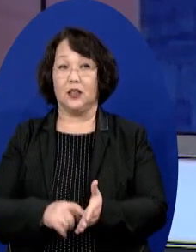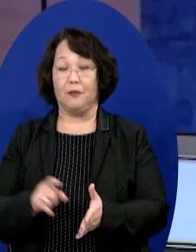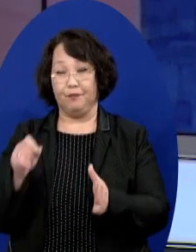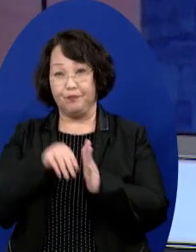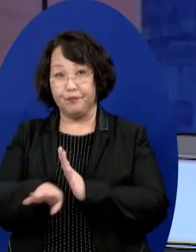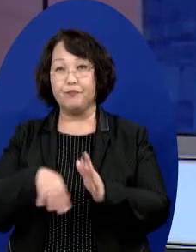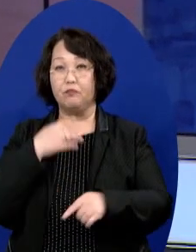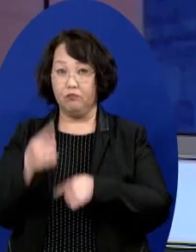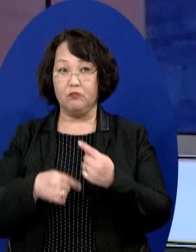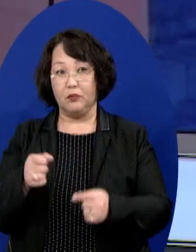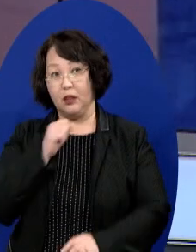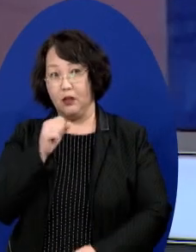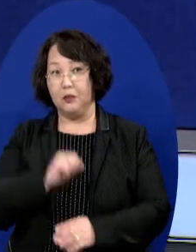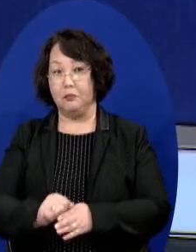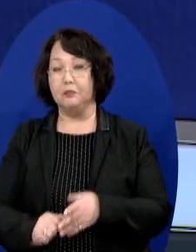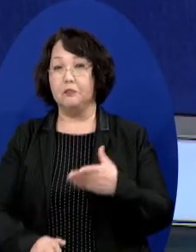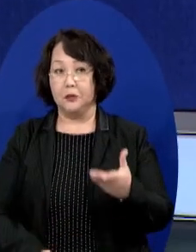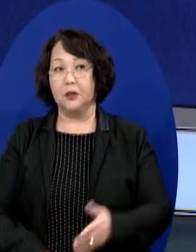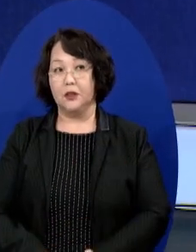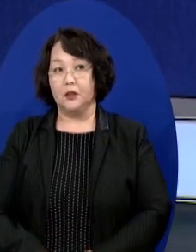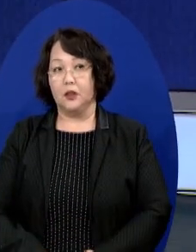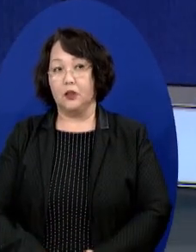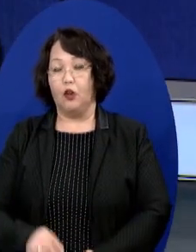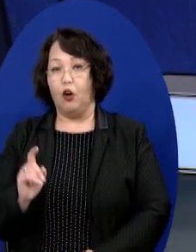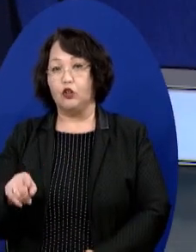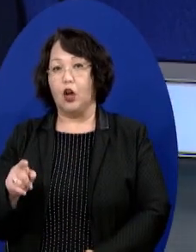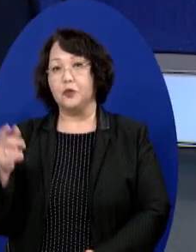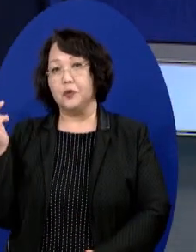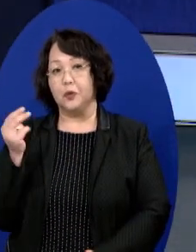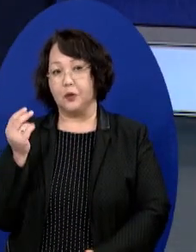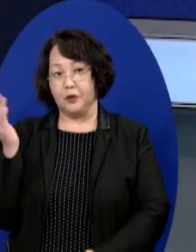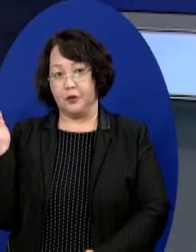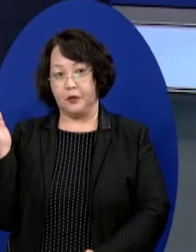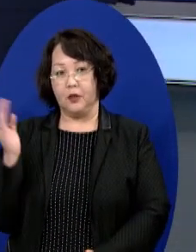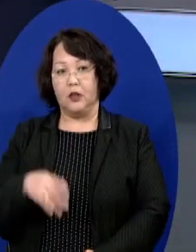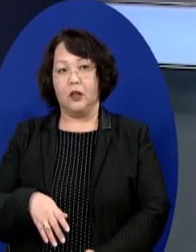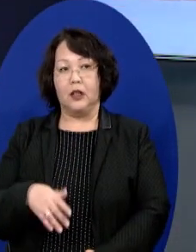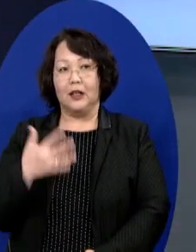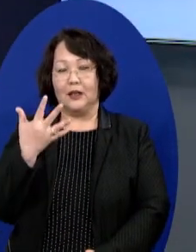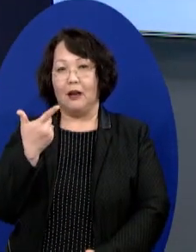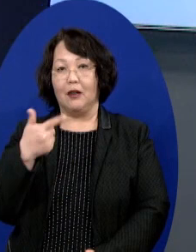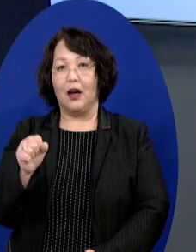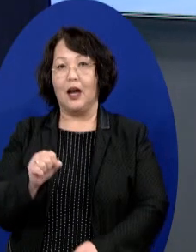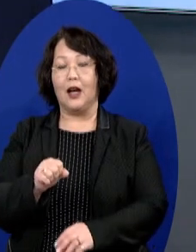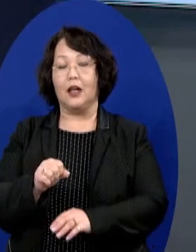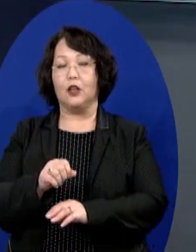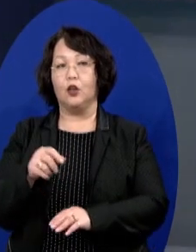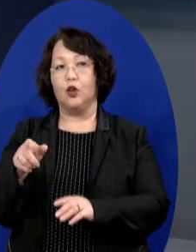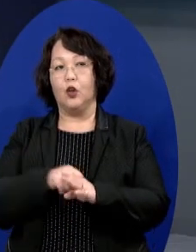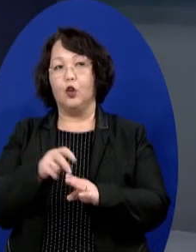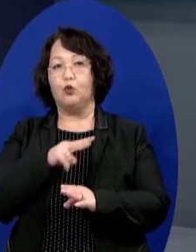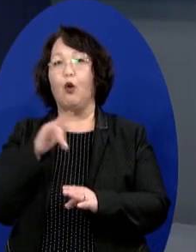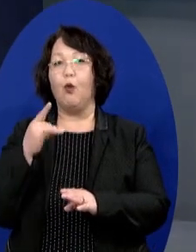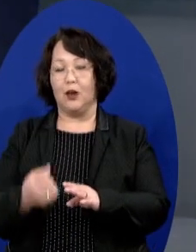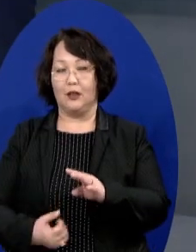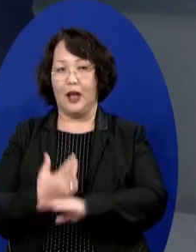хүртэмжийн тухай бид нар сурвалж үлдэж байгаа. Энд маа найруулагч одоо граф өгөн 5 галуун одоо тариалт хийхэд саяын дэмжлэг